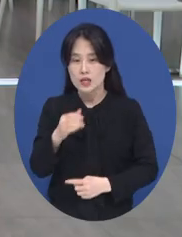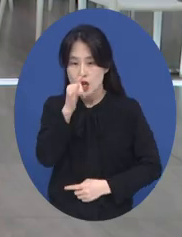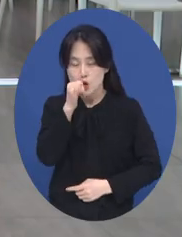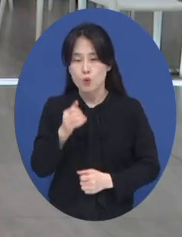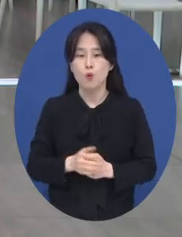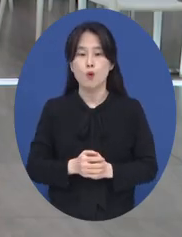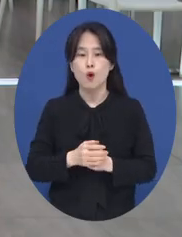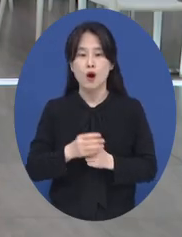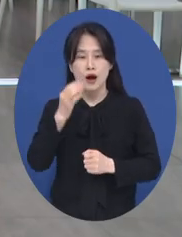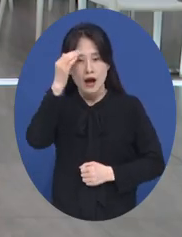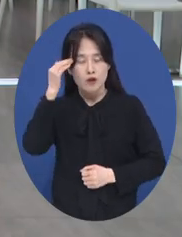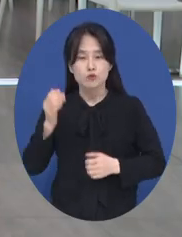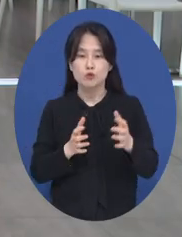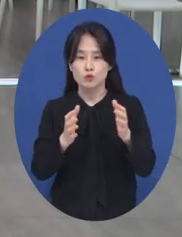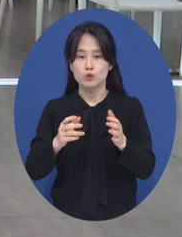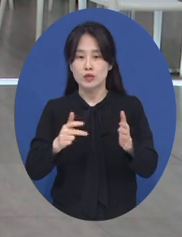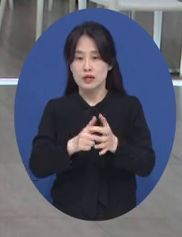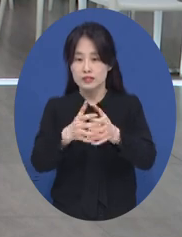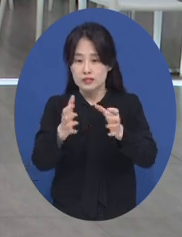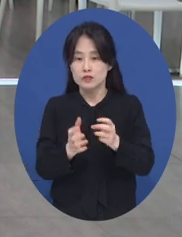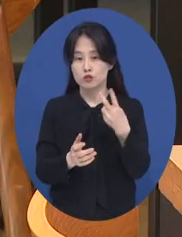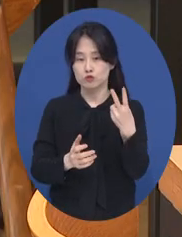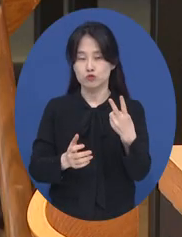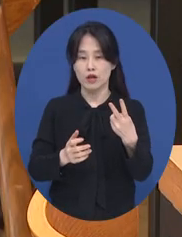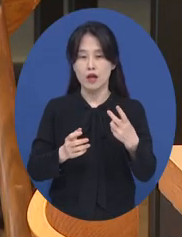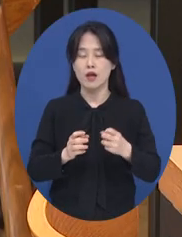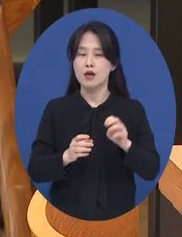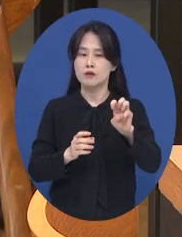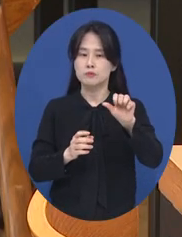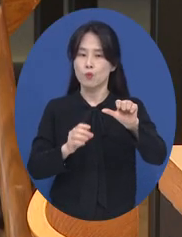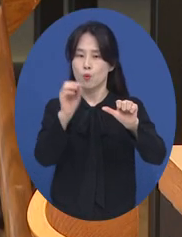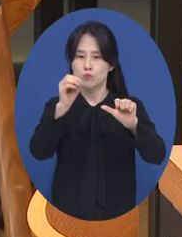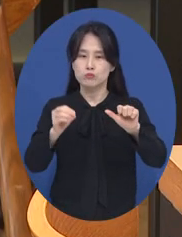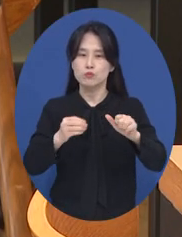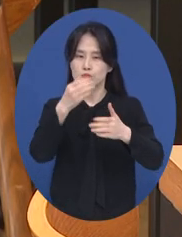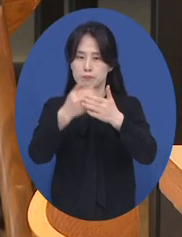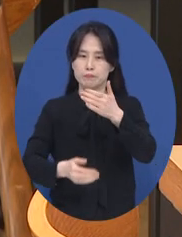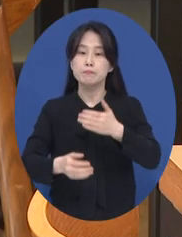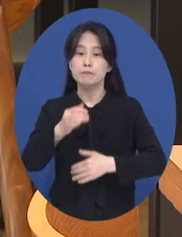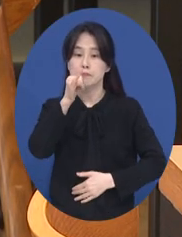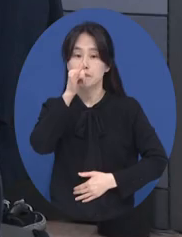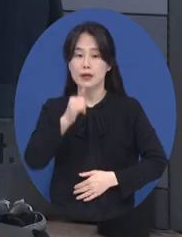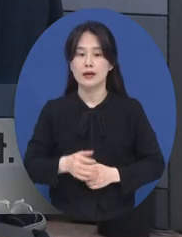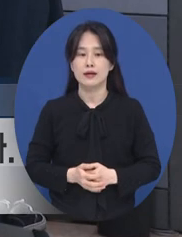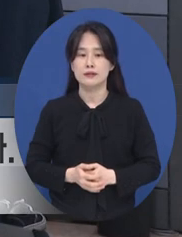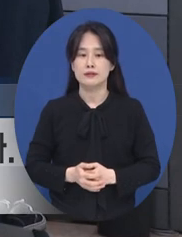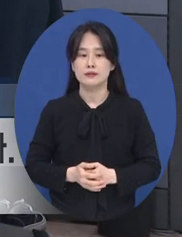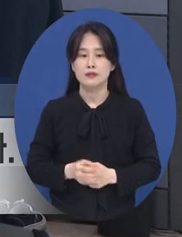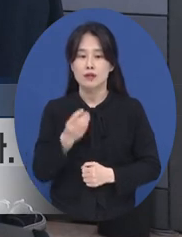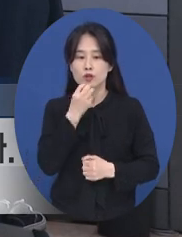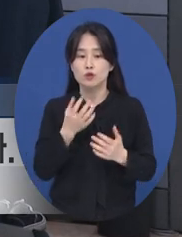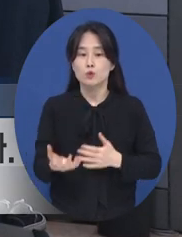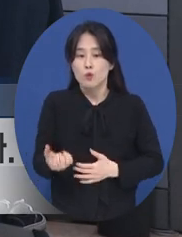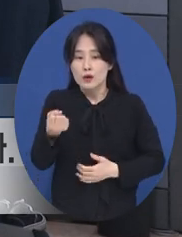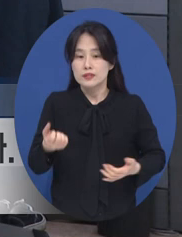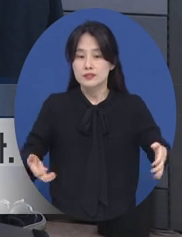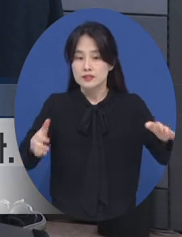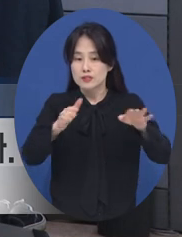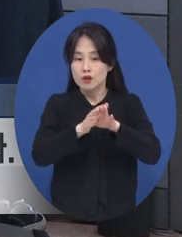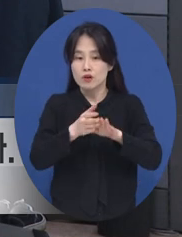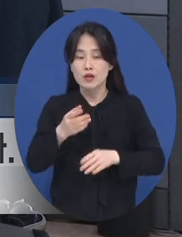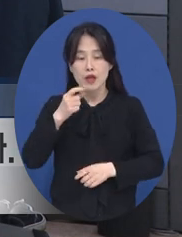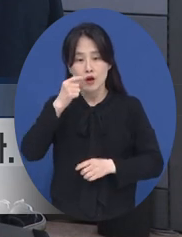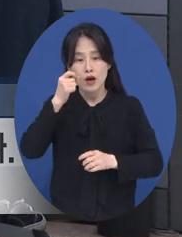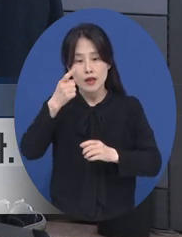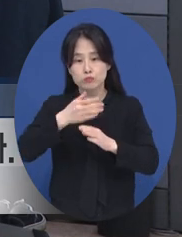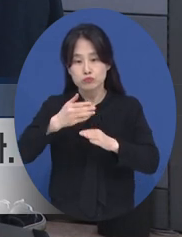한국도자재단 도 2개 업체에 임대료를 35% 정도 가면 합니다 앞으로 경기도 소유 시설의